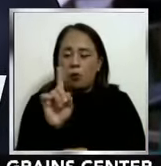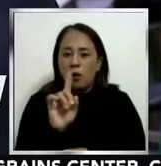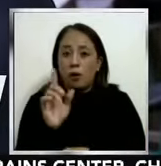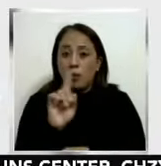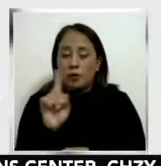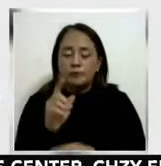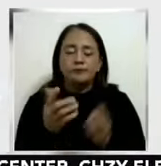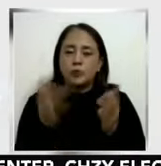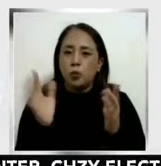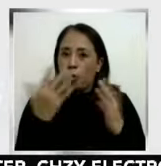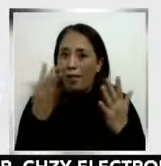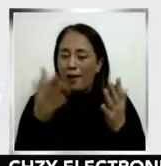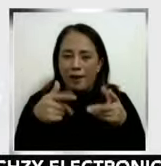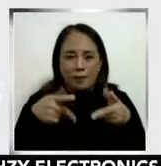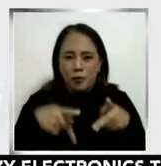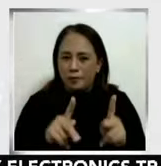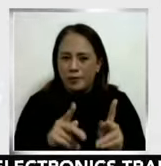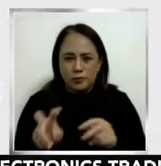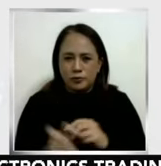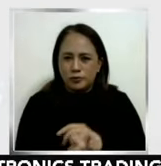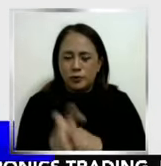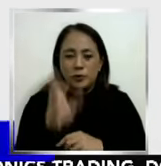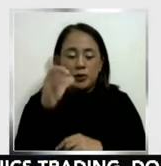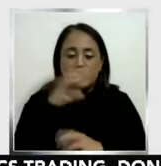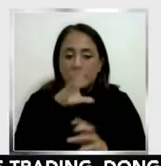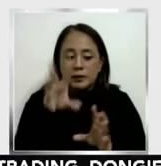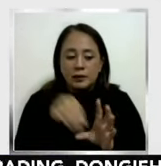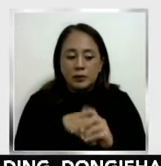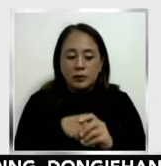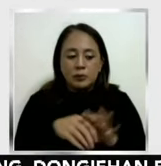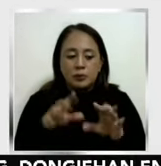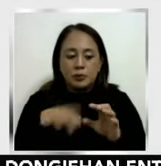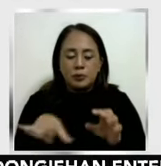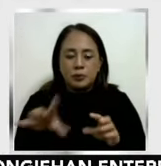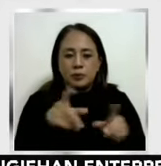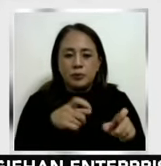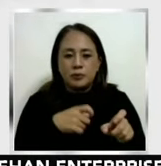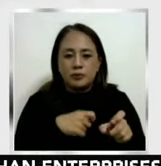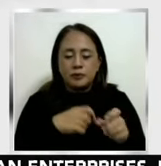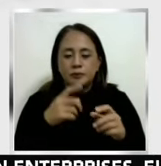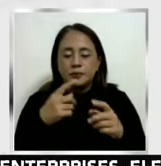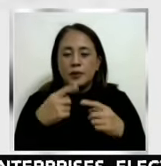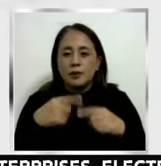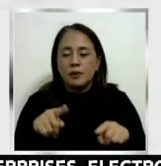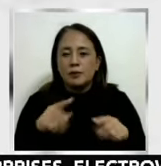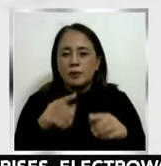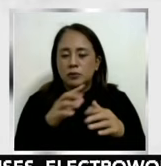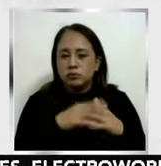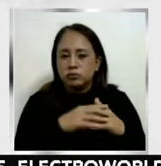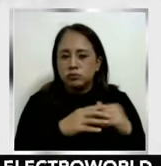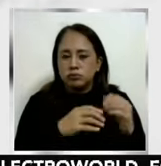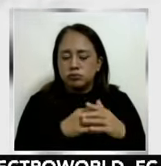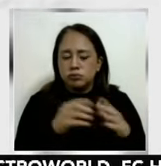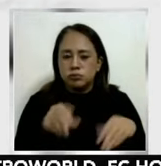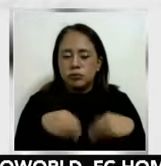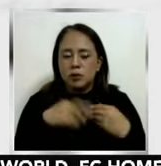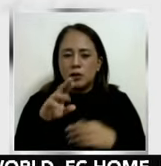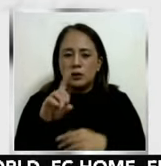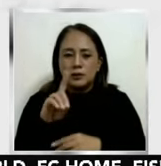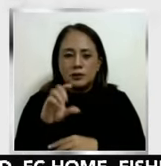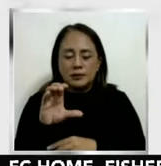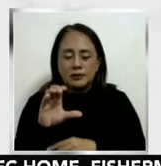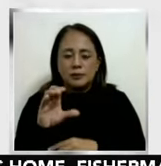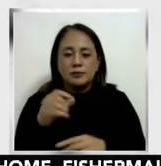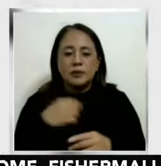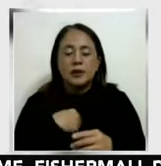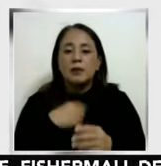maglayag dahil hindi kasama sa Certificate of Public Convenience o CPC na inisyo sa RDC Reeled Marine Services,